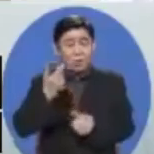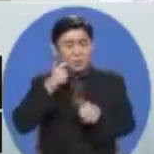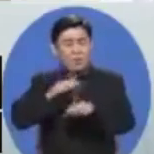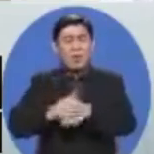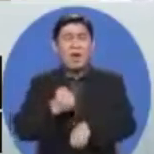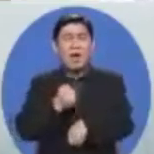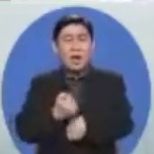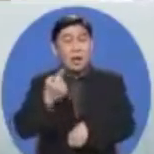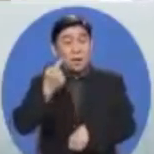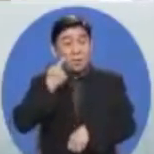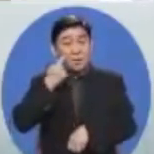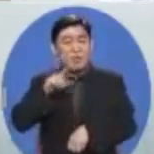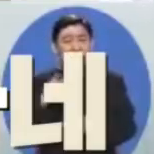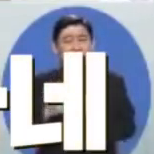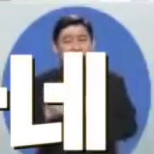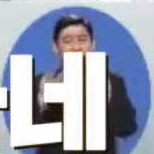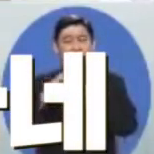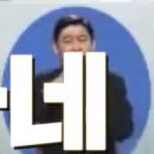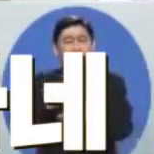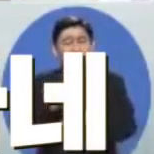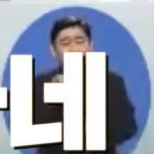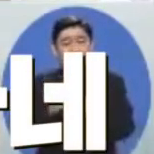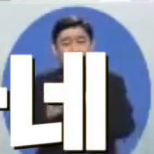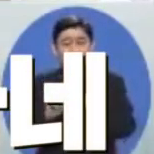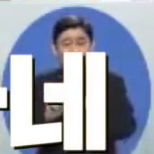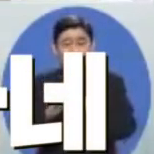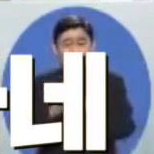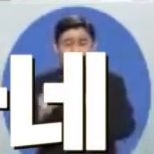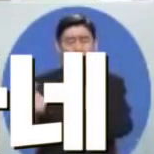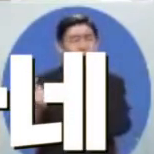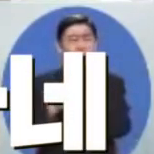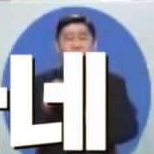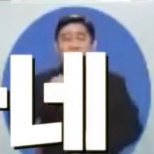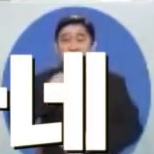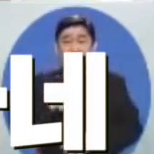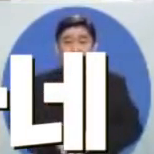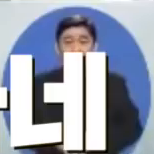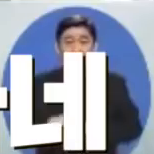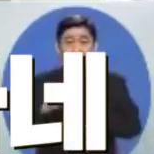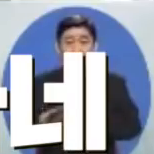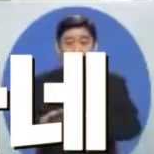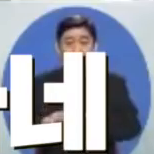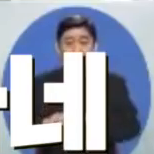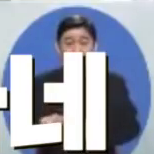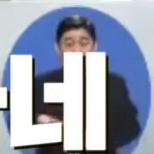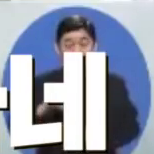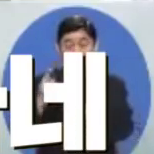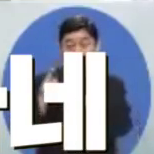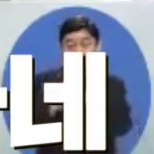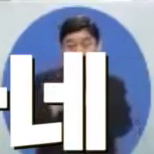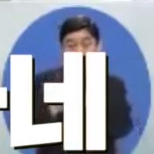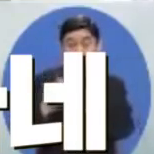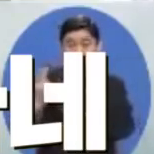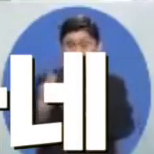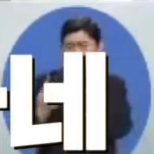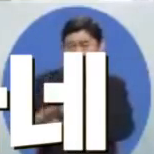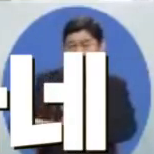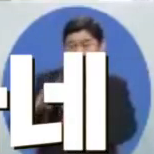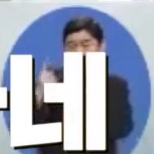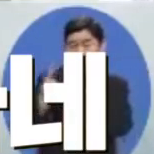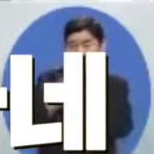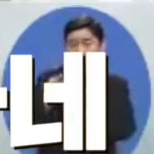청문회도 해봤지만 이렇게 많은 문제가 있는 사람을 제가 만나본 적이 없습니다. 저는 오늘 이번에 처음 보는 거 아니겠습니까? 우리 둘이.